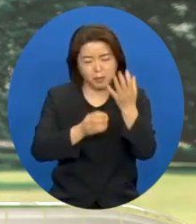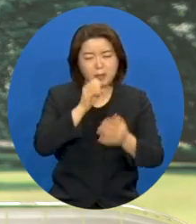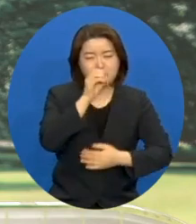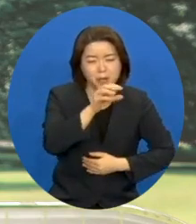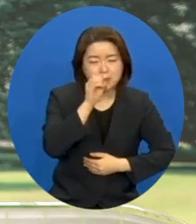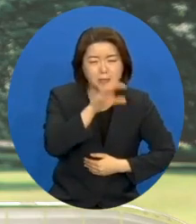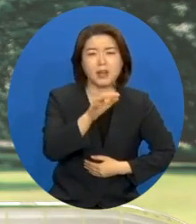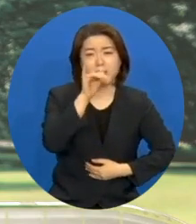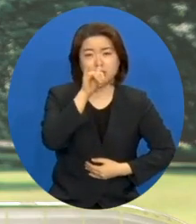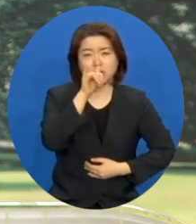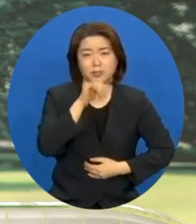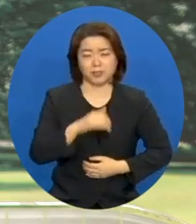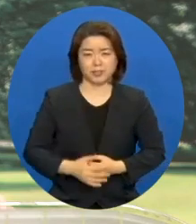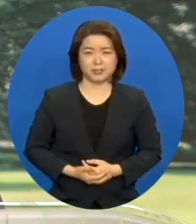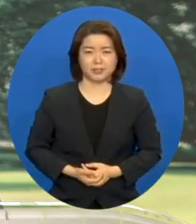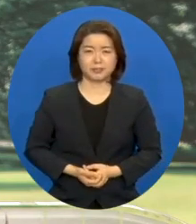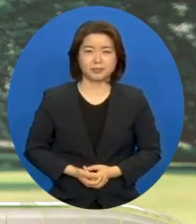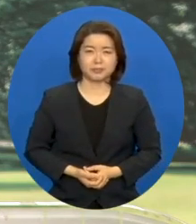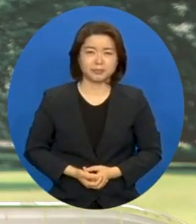하세요.